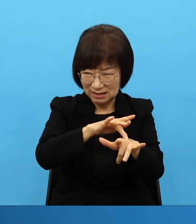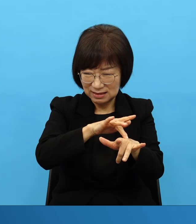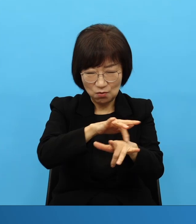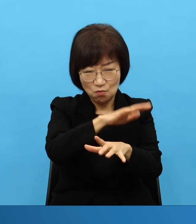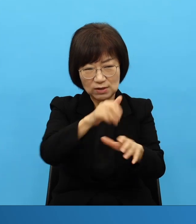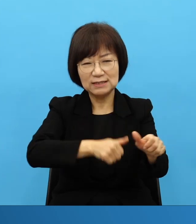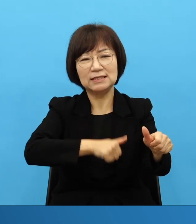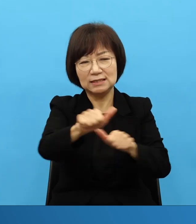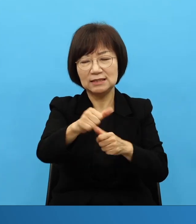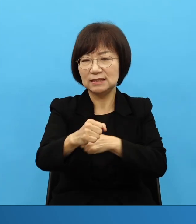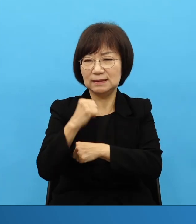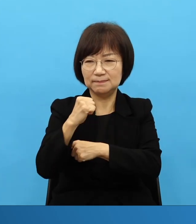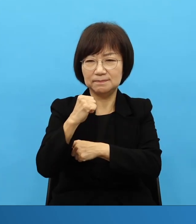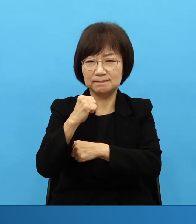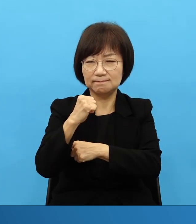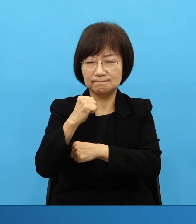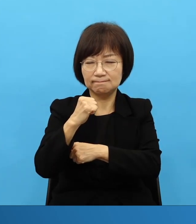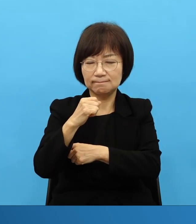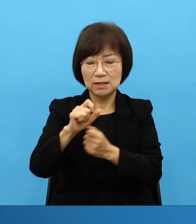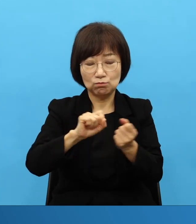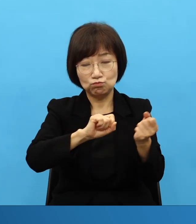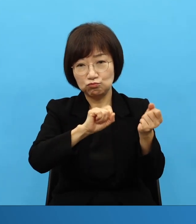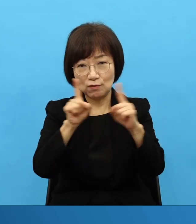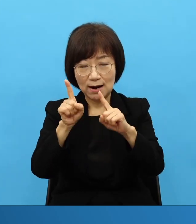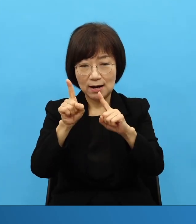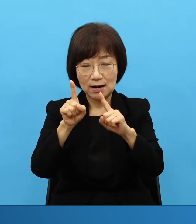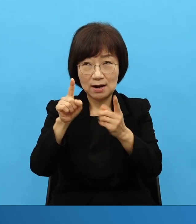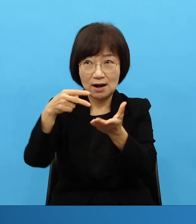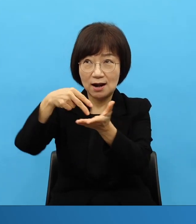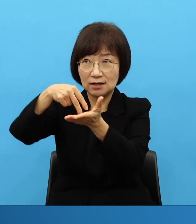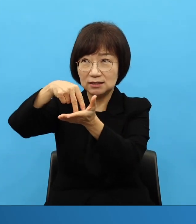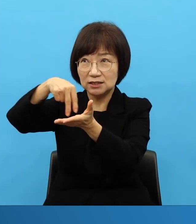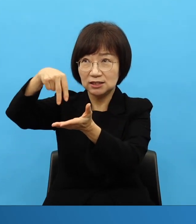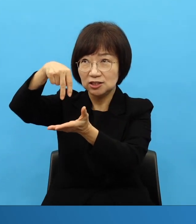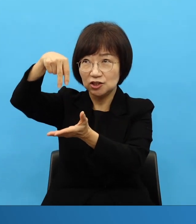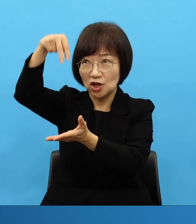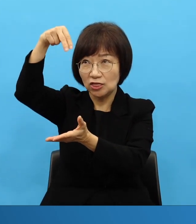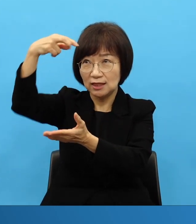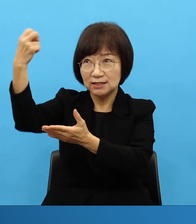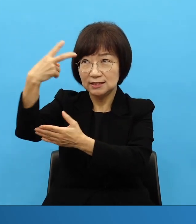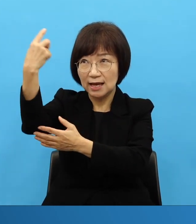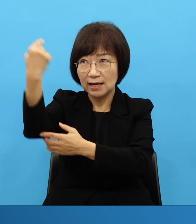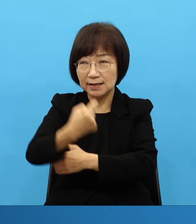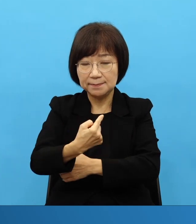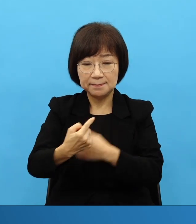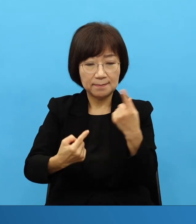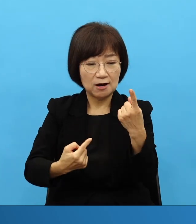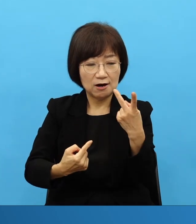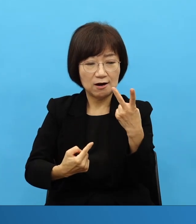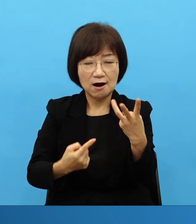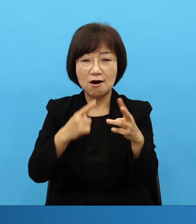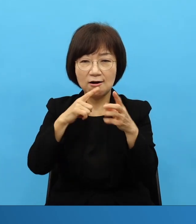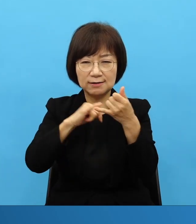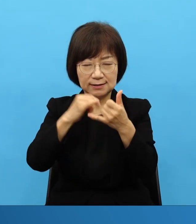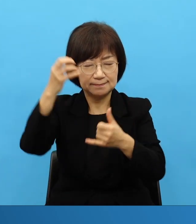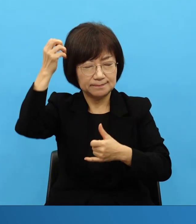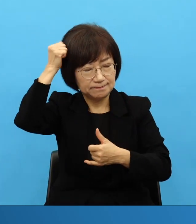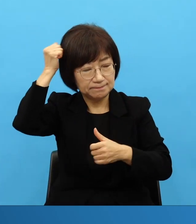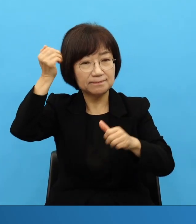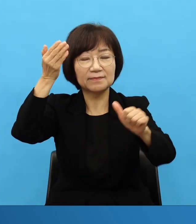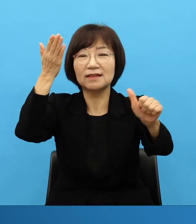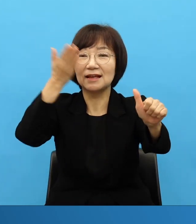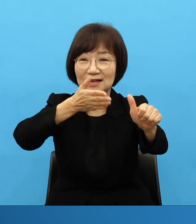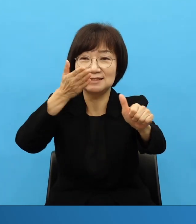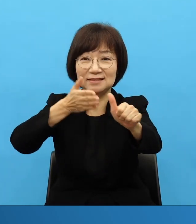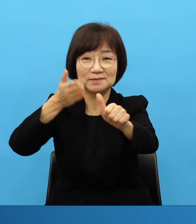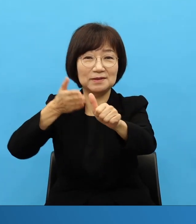그 언약 붙잡아라. And then holding on to the covenant, where your spiritual realm to that changes, and the covenant of Mount Calvary, Mount Olives, and Mark's upper room comes